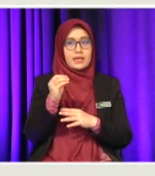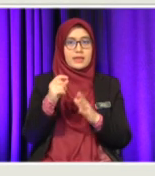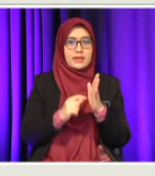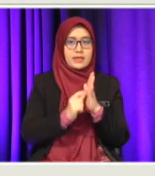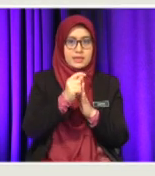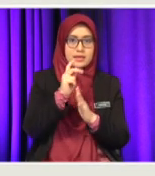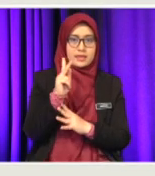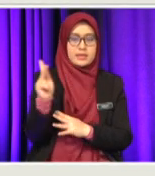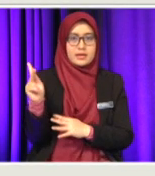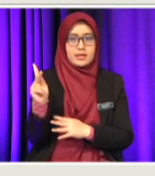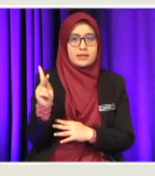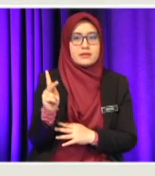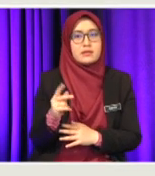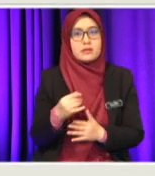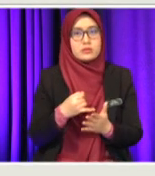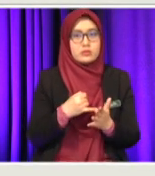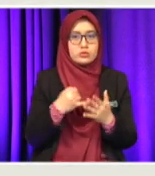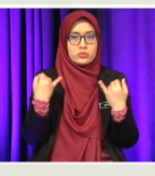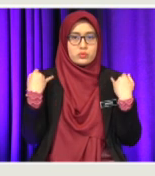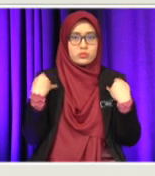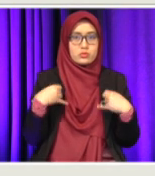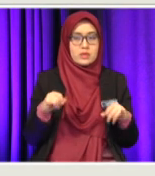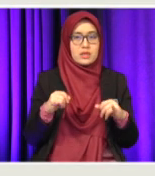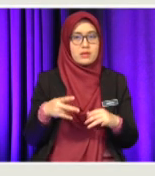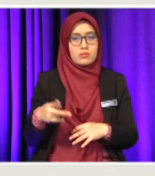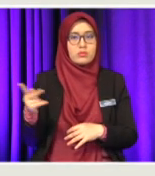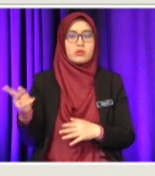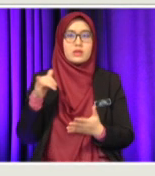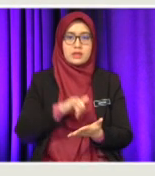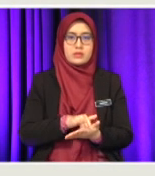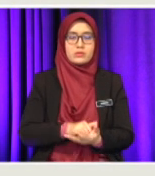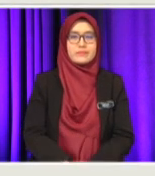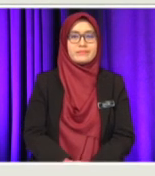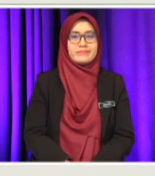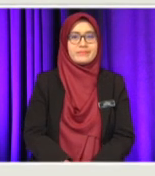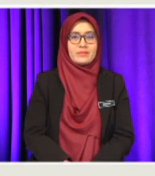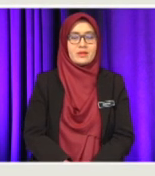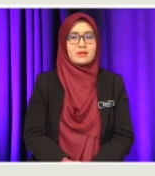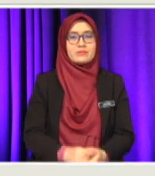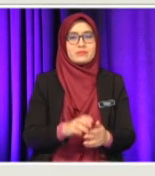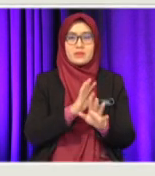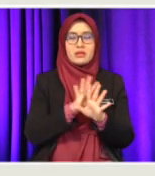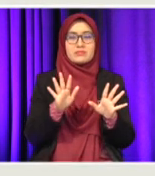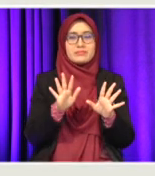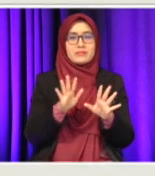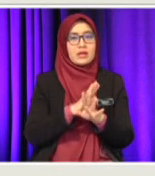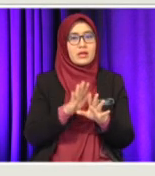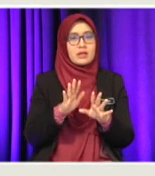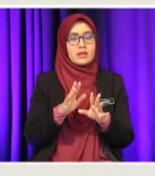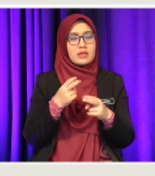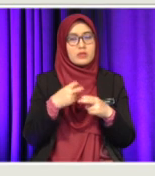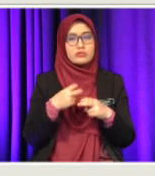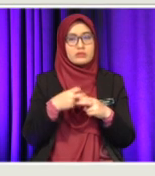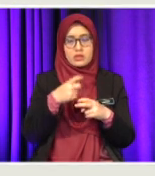peringatan atau ide penagih yang tertentu nampak macam Susah kan enak paham ya